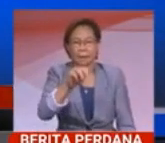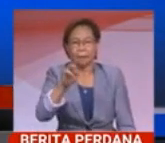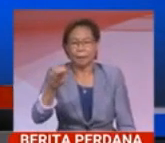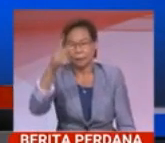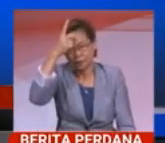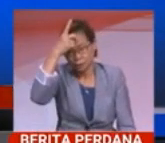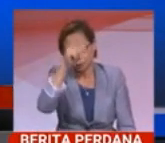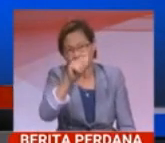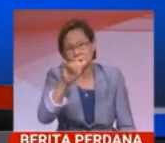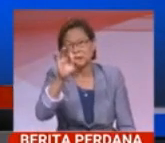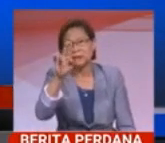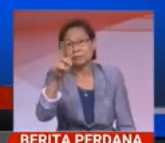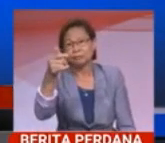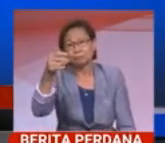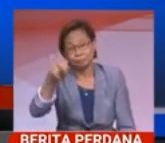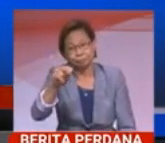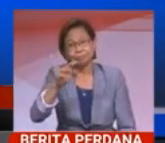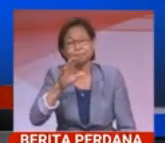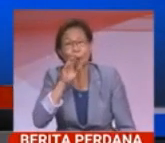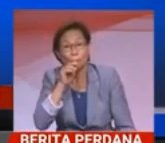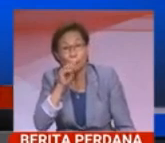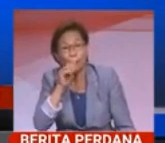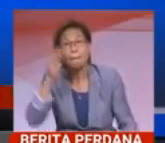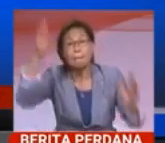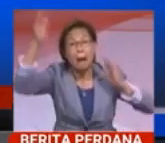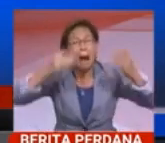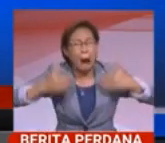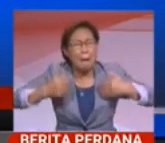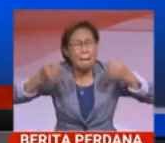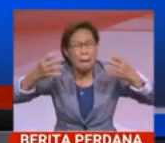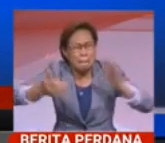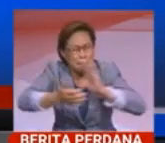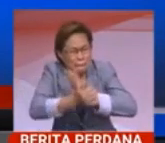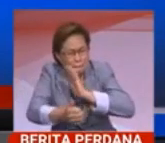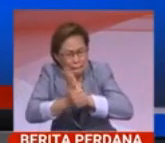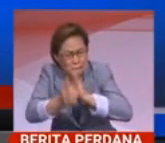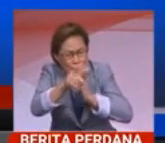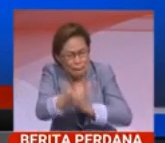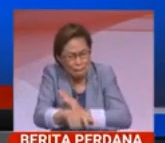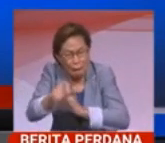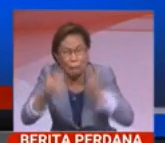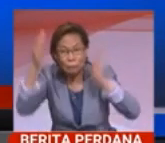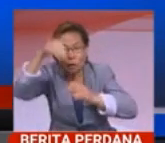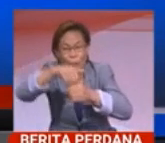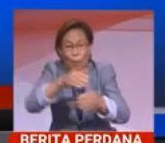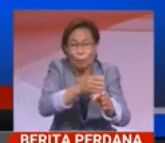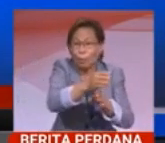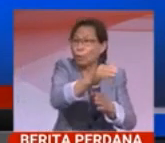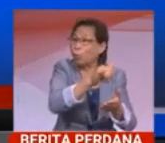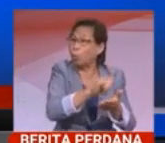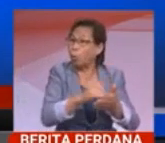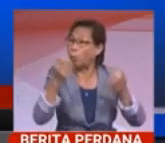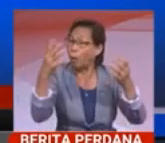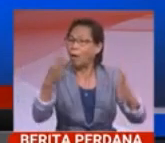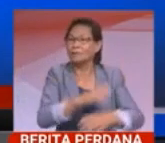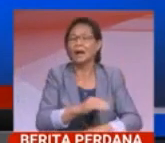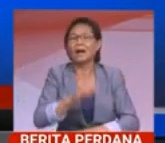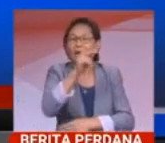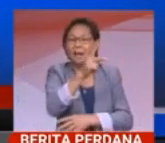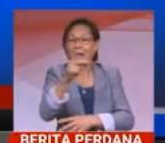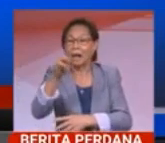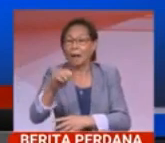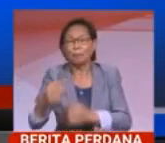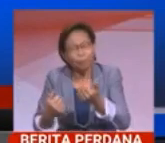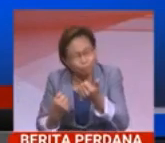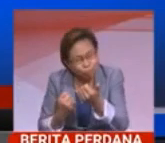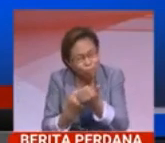datuk saifuddin abdullah berkata negara mempunyai banyak bakat 4a dalam bidang tersebut dan kementerian ujiannya menyokong